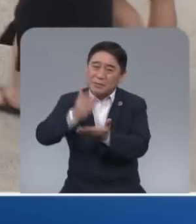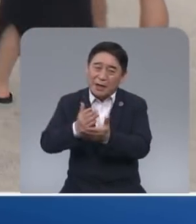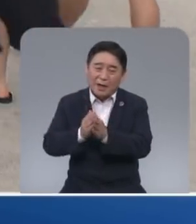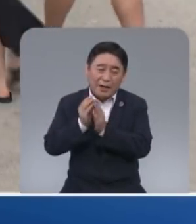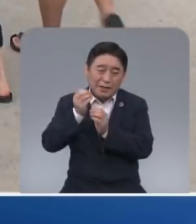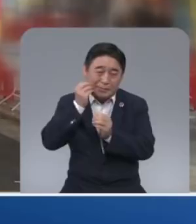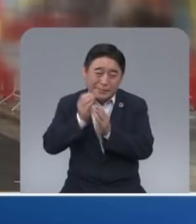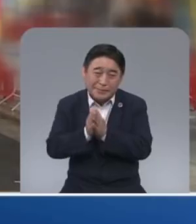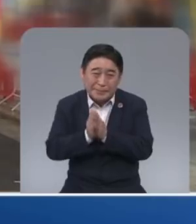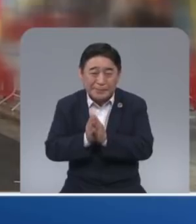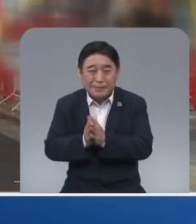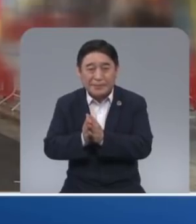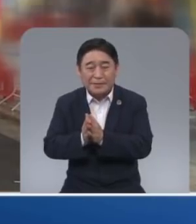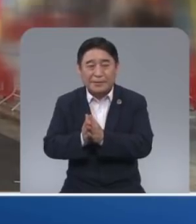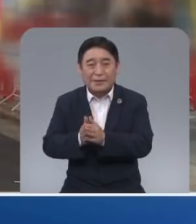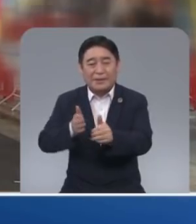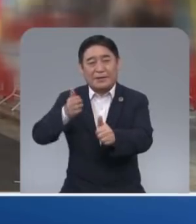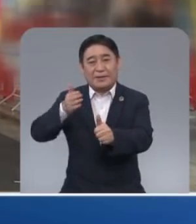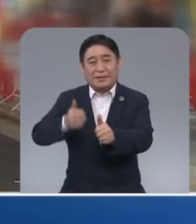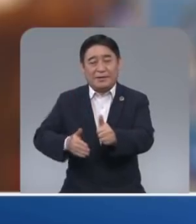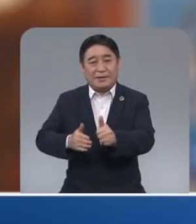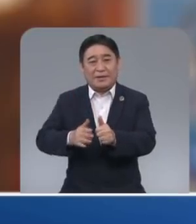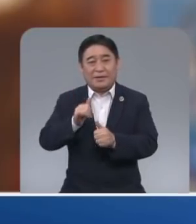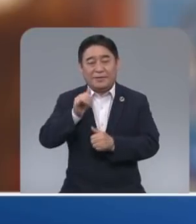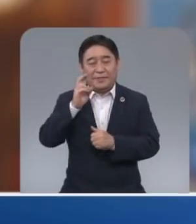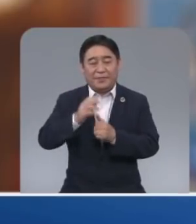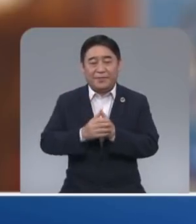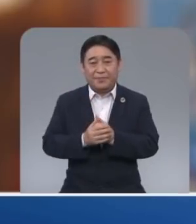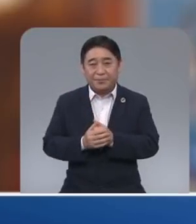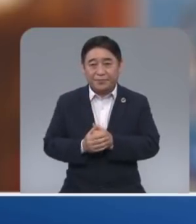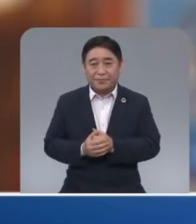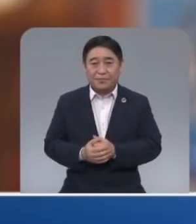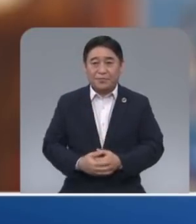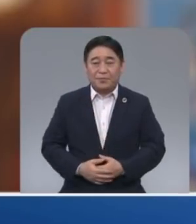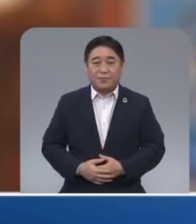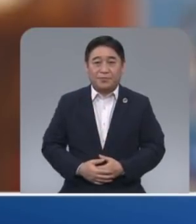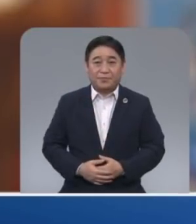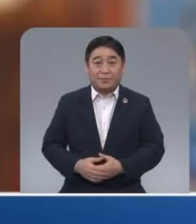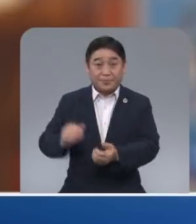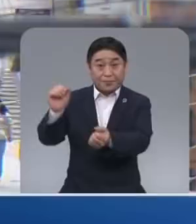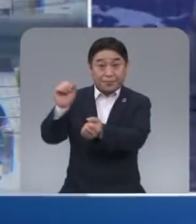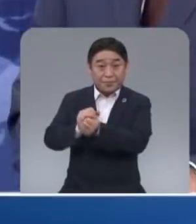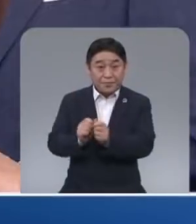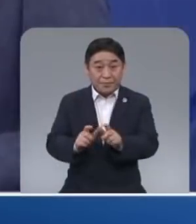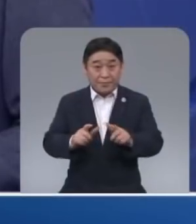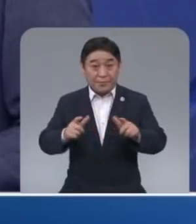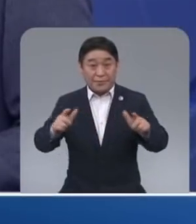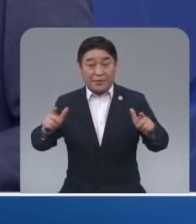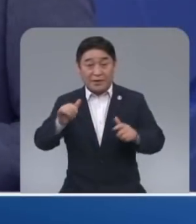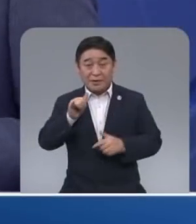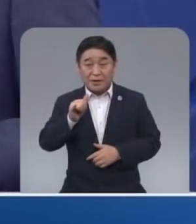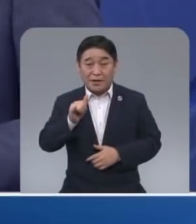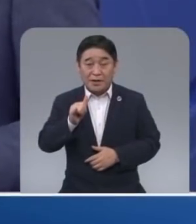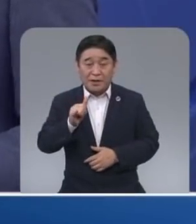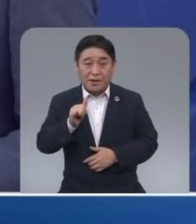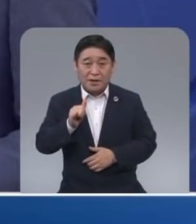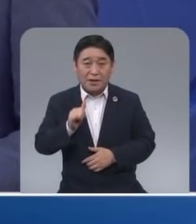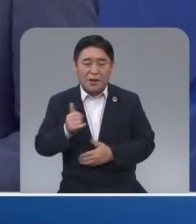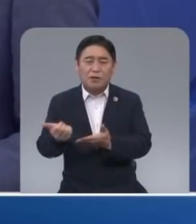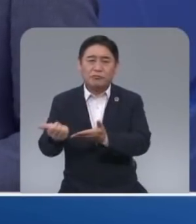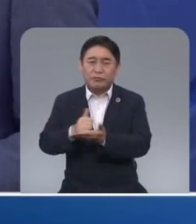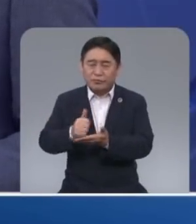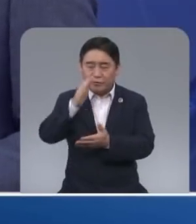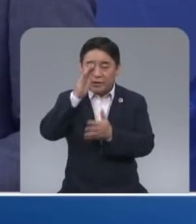방향으로 당부의 얘기가 좀 나올 것 같습니다. 예. 자, 확진자는 지금 늘고 있는 상황인데, 근데 지금 이제